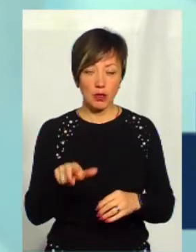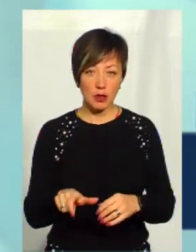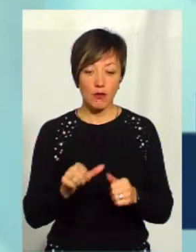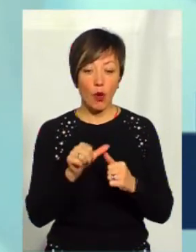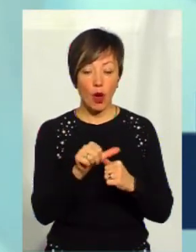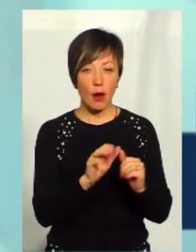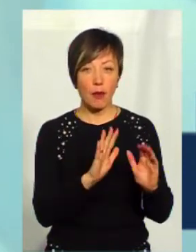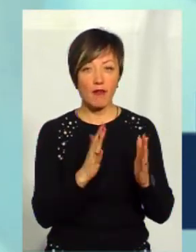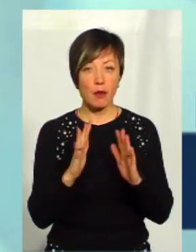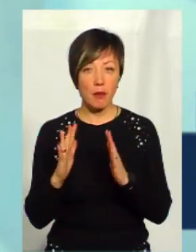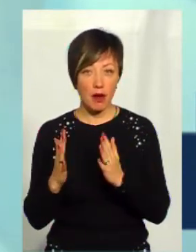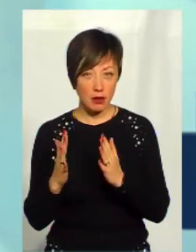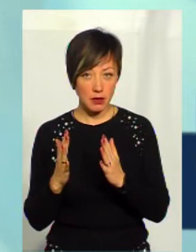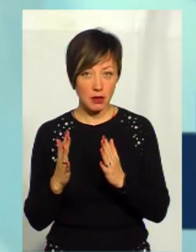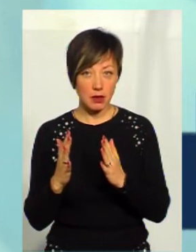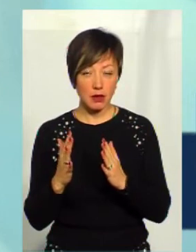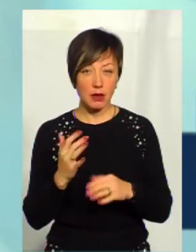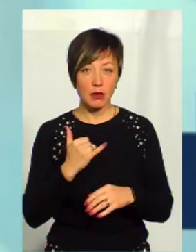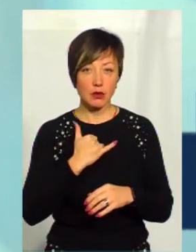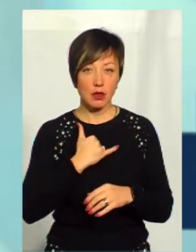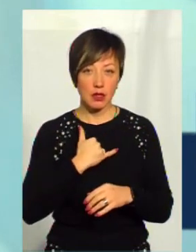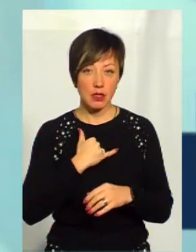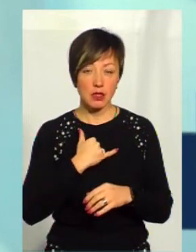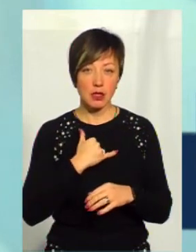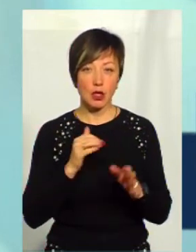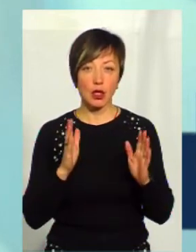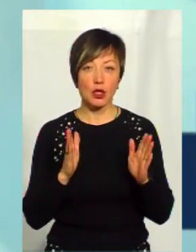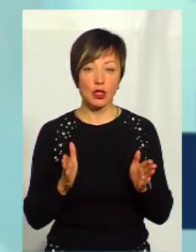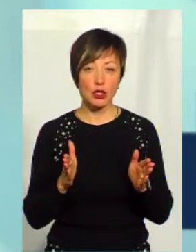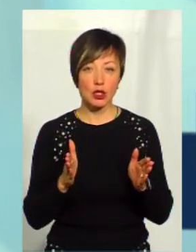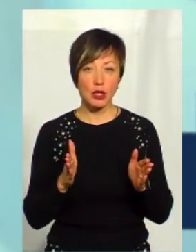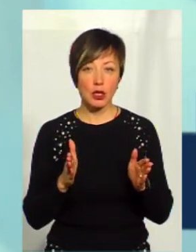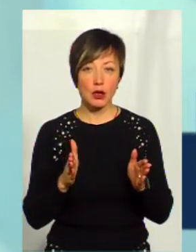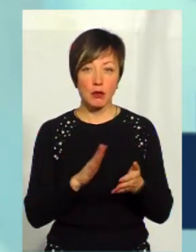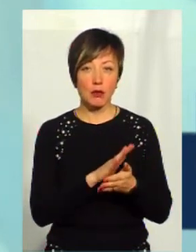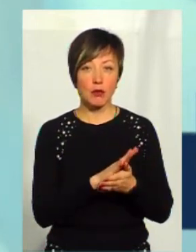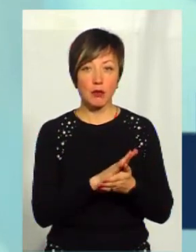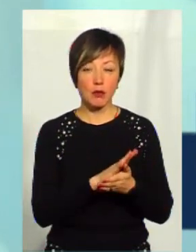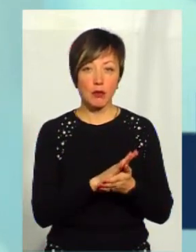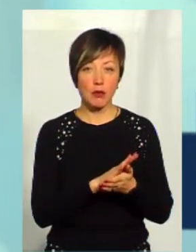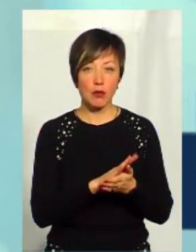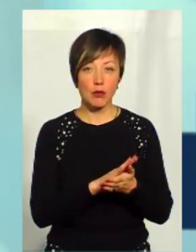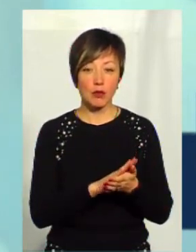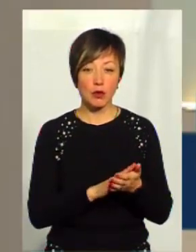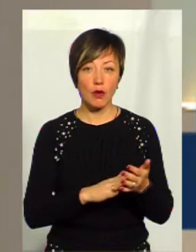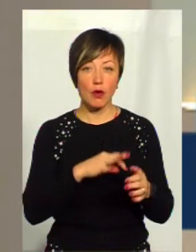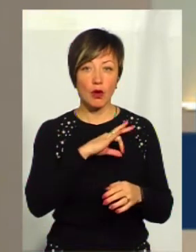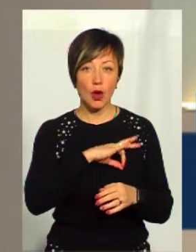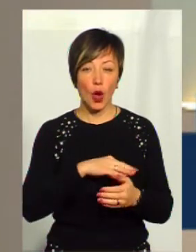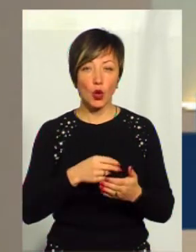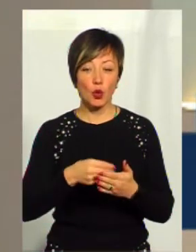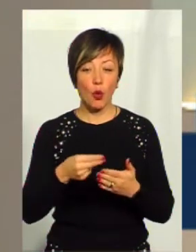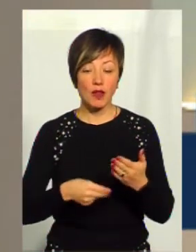В окремих випадках у нас лише так продовжують, ну, використовуватись довідки